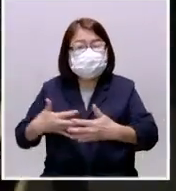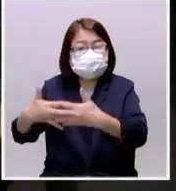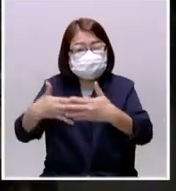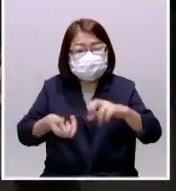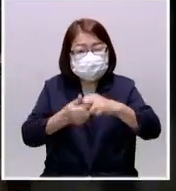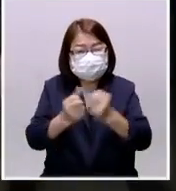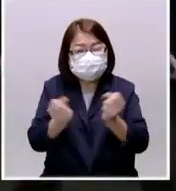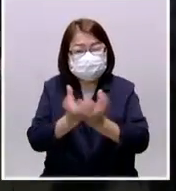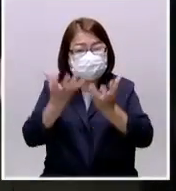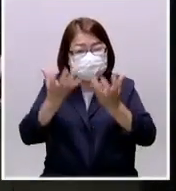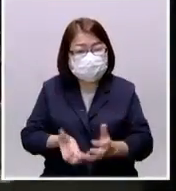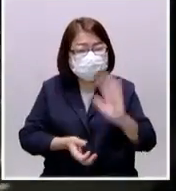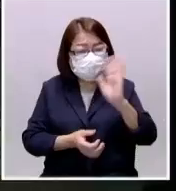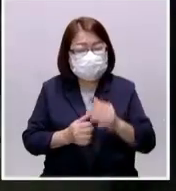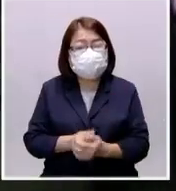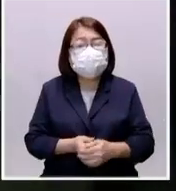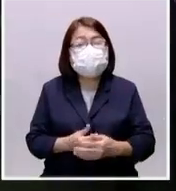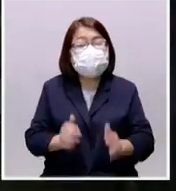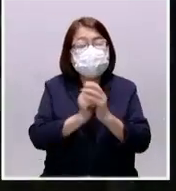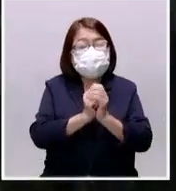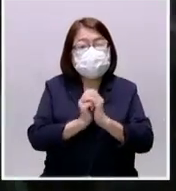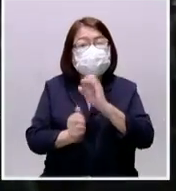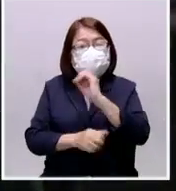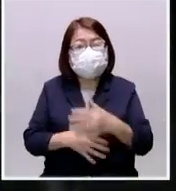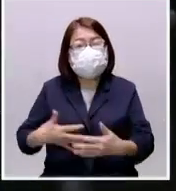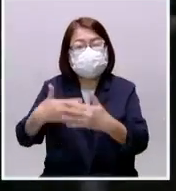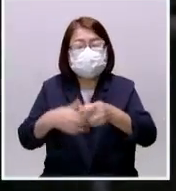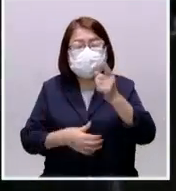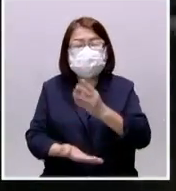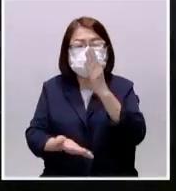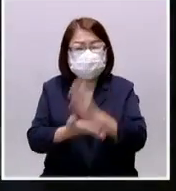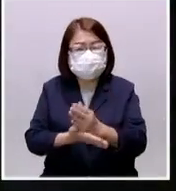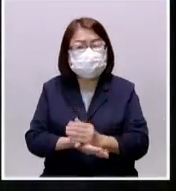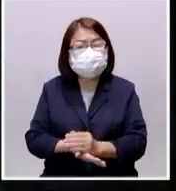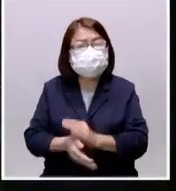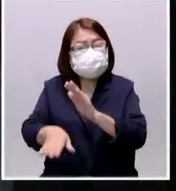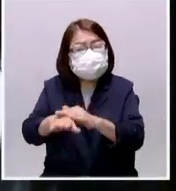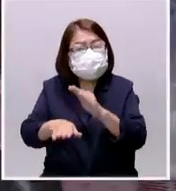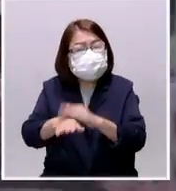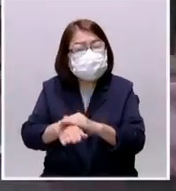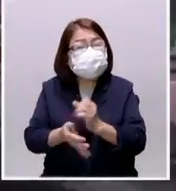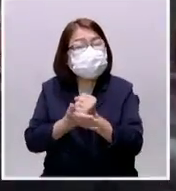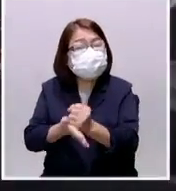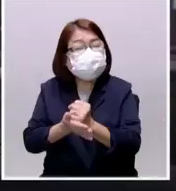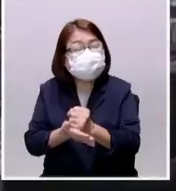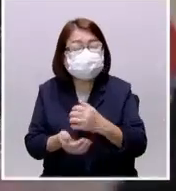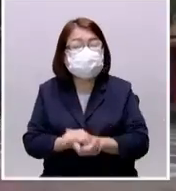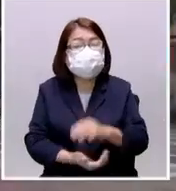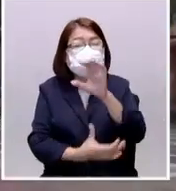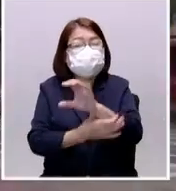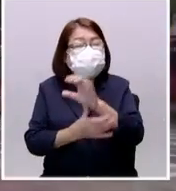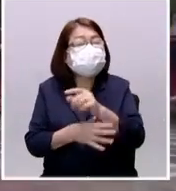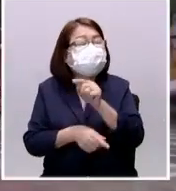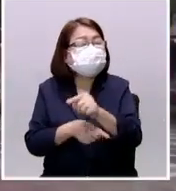ก้ไขได้ค่ะและเซี่ยก็ย้ำว่าสหรัฐควรหยุดเล่นไพ่ไต้หวันหยุดใช้ไต้หวันมาควบคุมจีนไม่ว่าในรูปแบบ